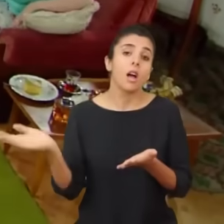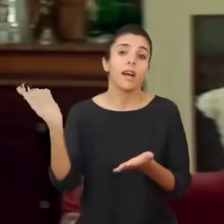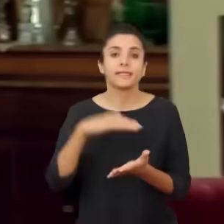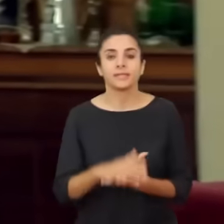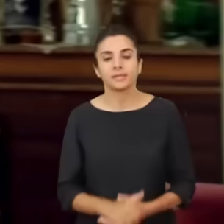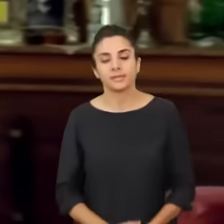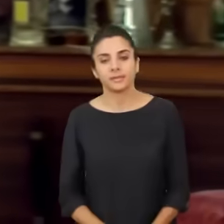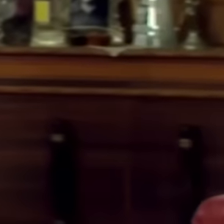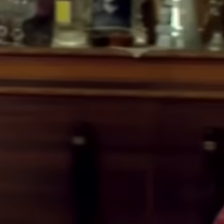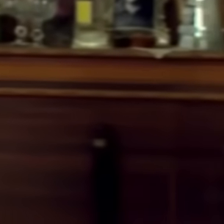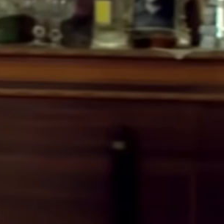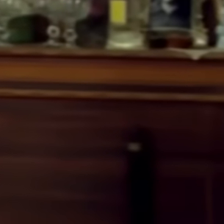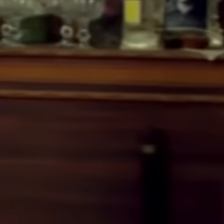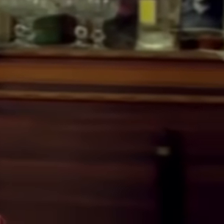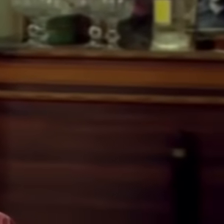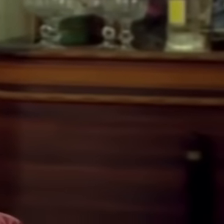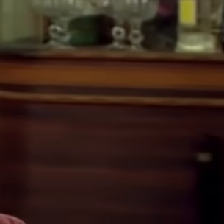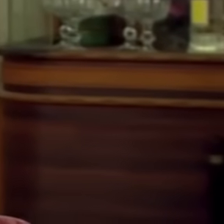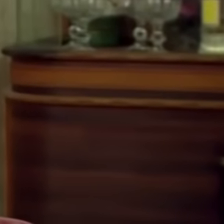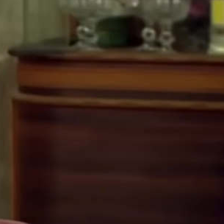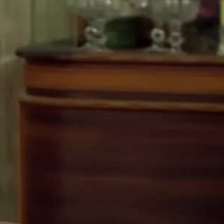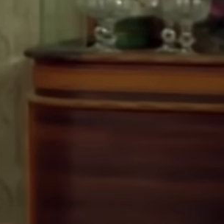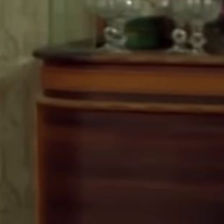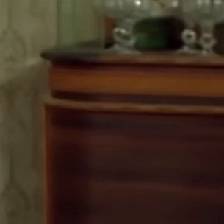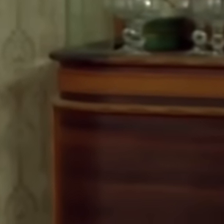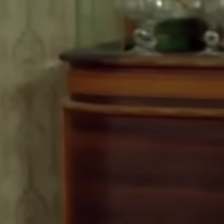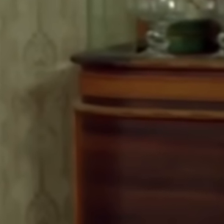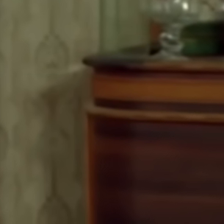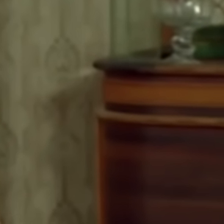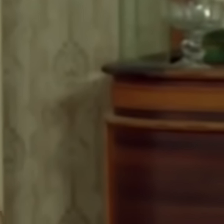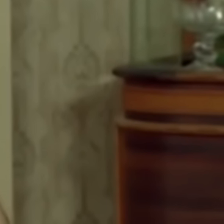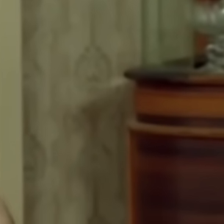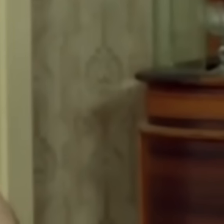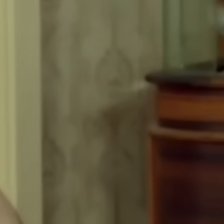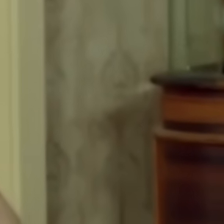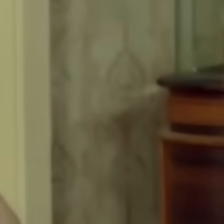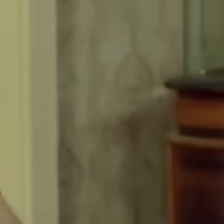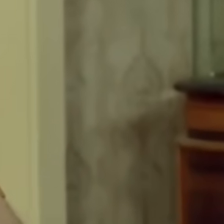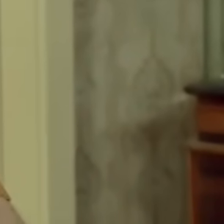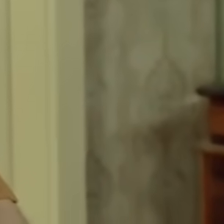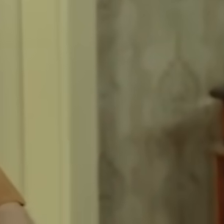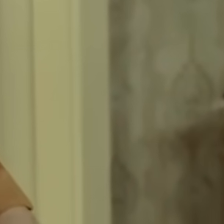kahverengi gömleğinin üzerine gri yelek, kafası yana düşmüş, mışıl mışıl uyuyor.